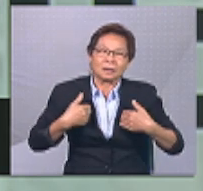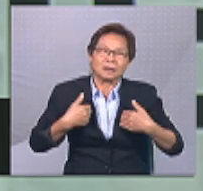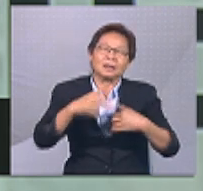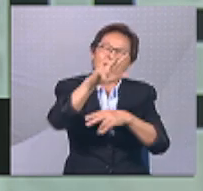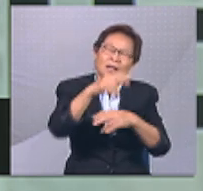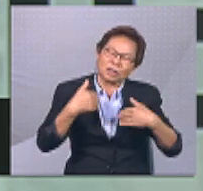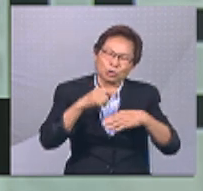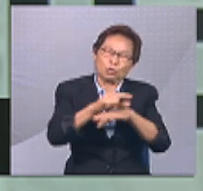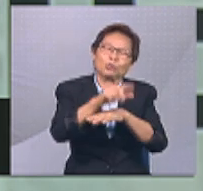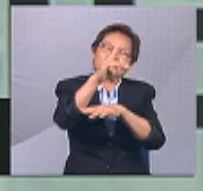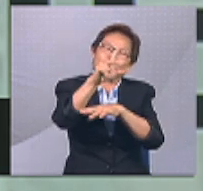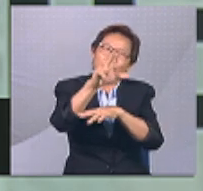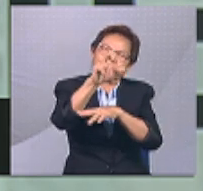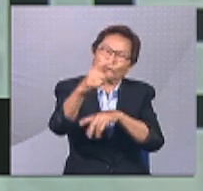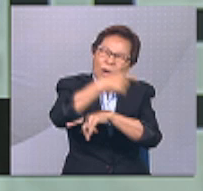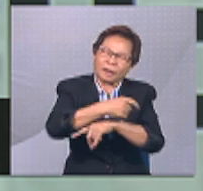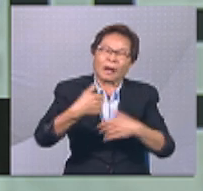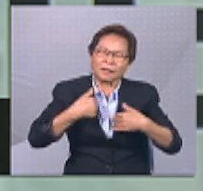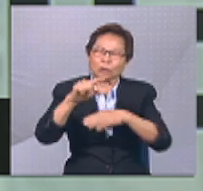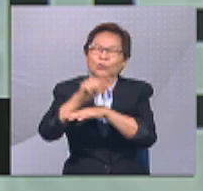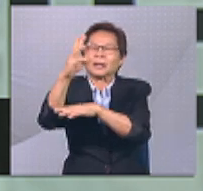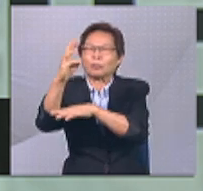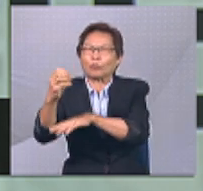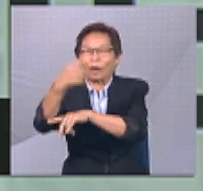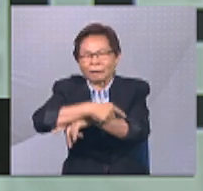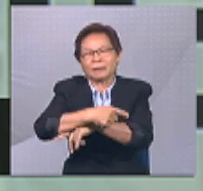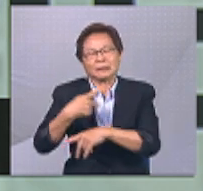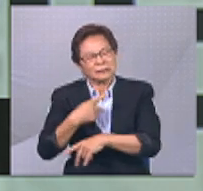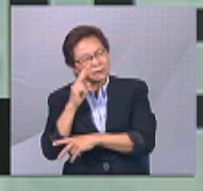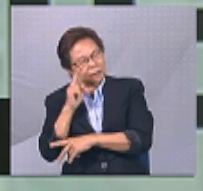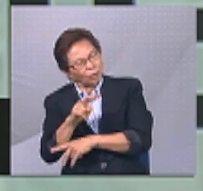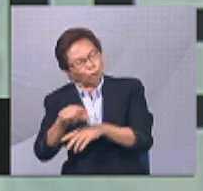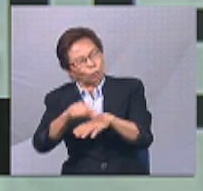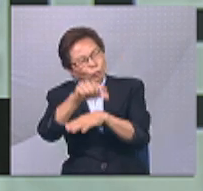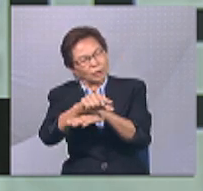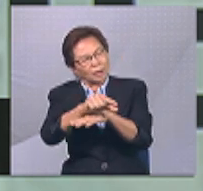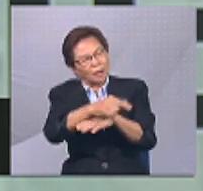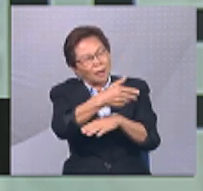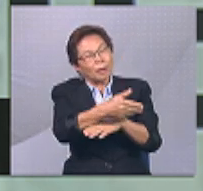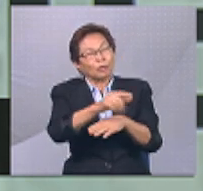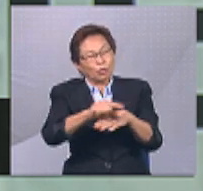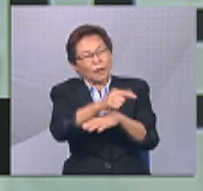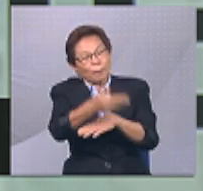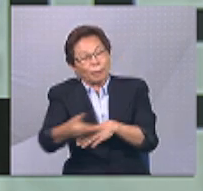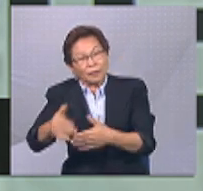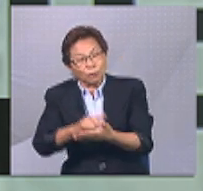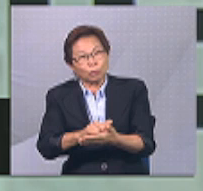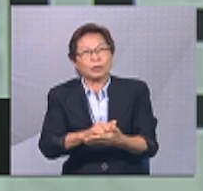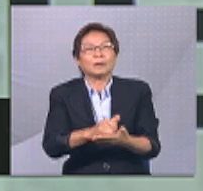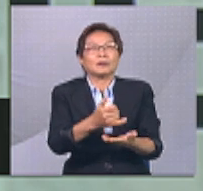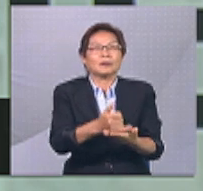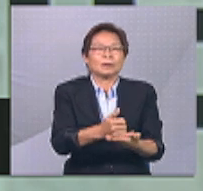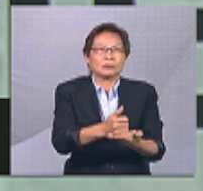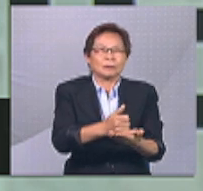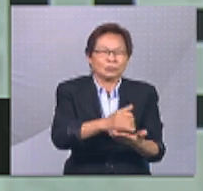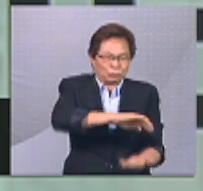hari, ada yang 60 hari dan sebagainya. Jadi kita kena lihat penggunaan stok tersebut. Dan itu stok measure tu